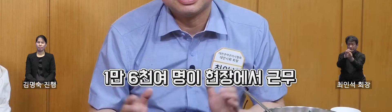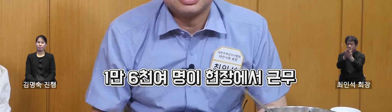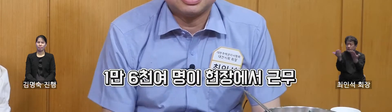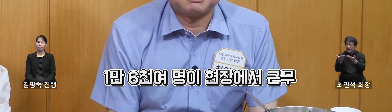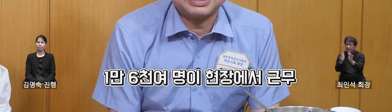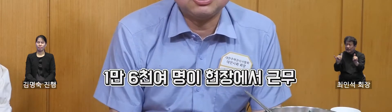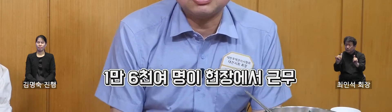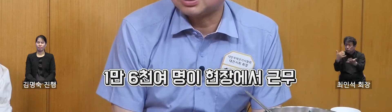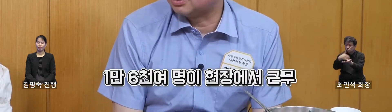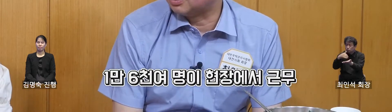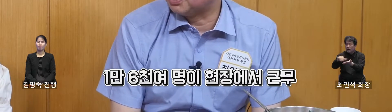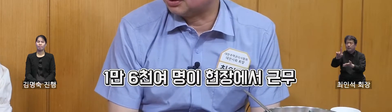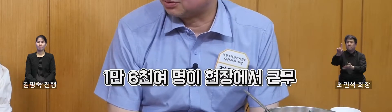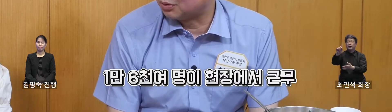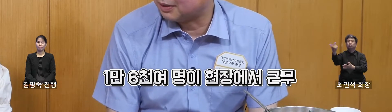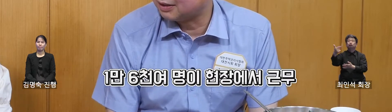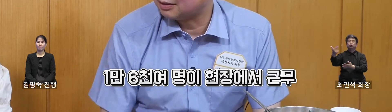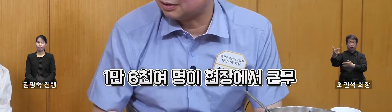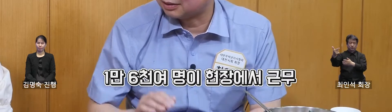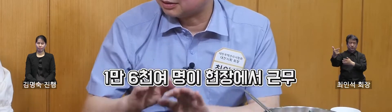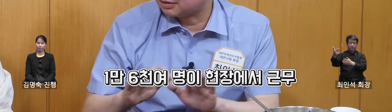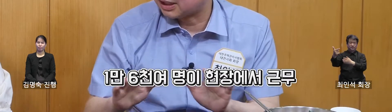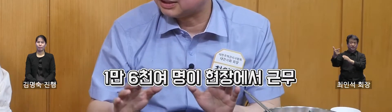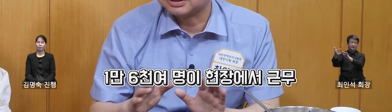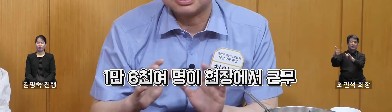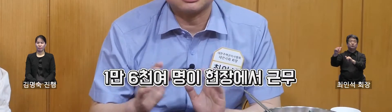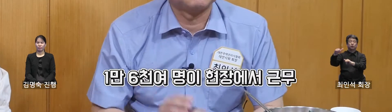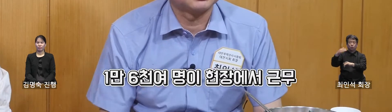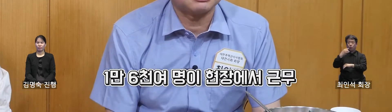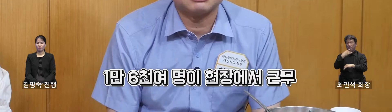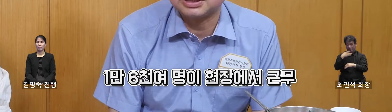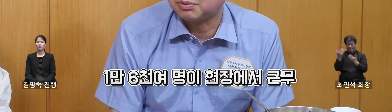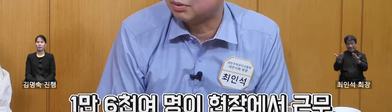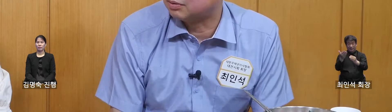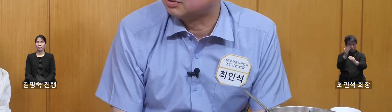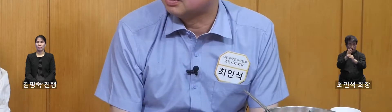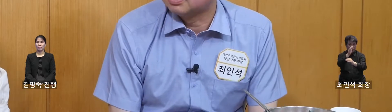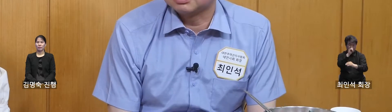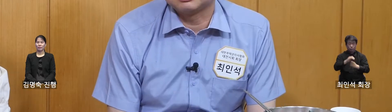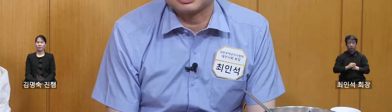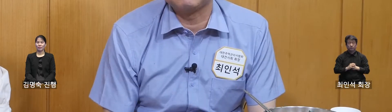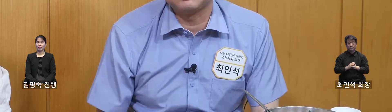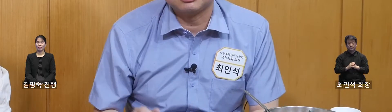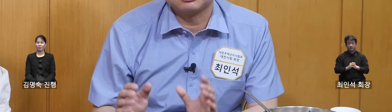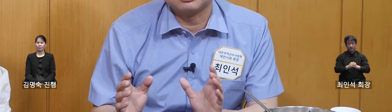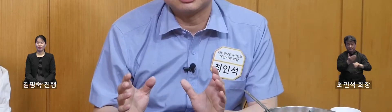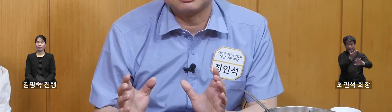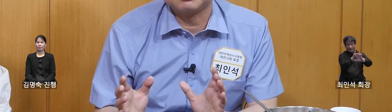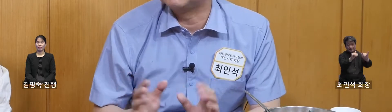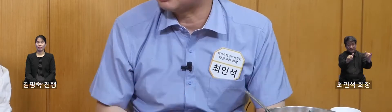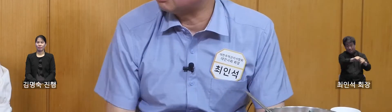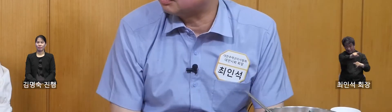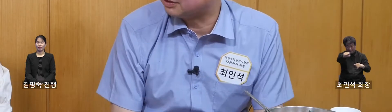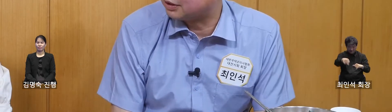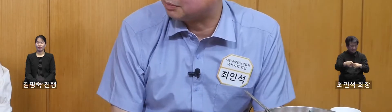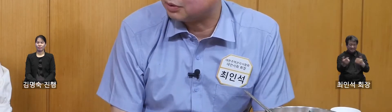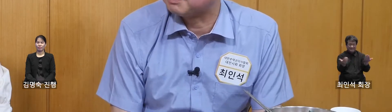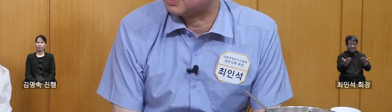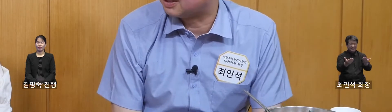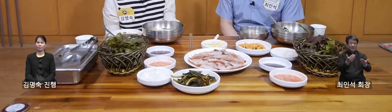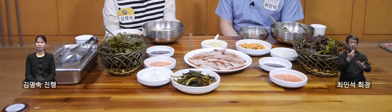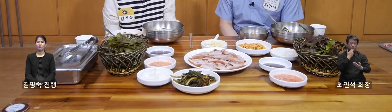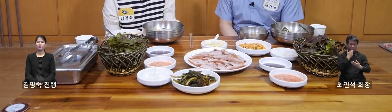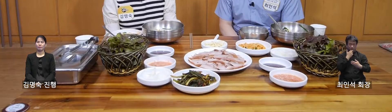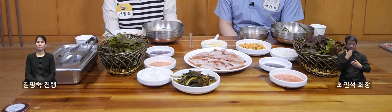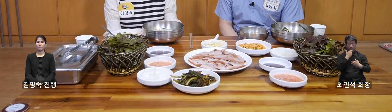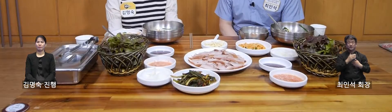분이 한 16천여 명 정도만 그 자리에서 이제 근무를 하고 계시고 다른 분들은 지금 근무를 하고 있지